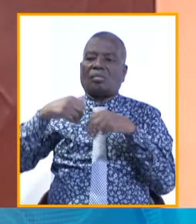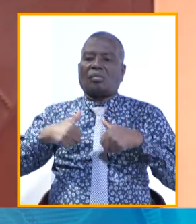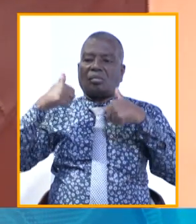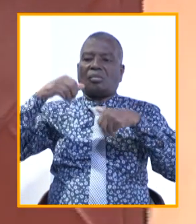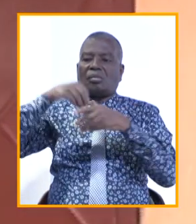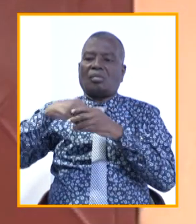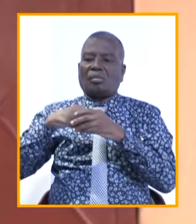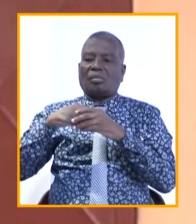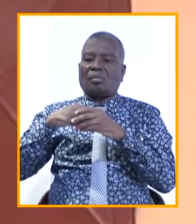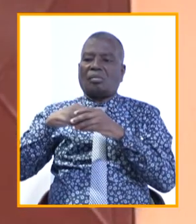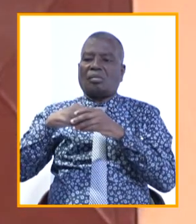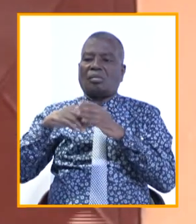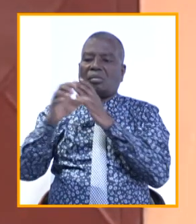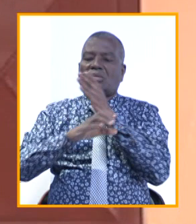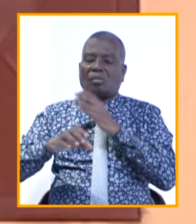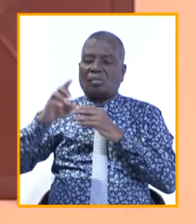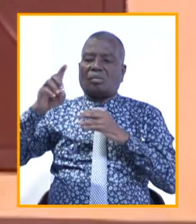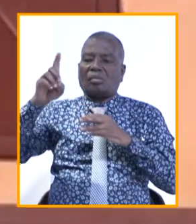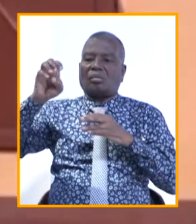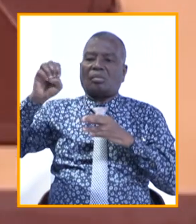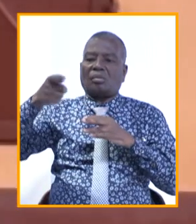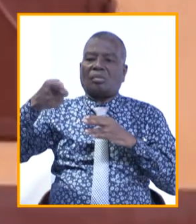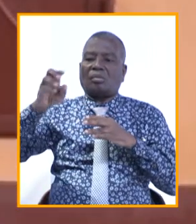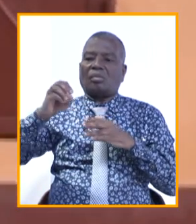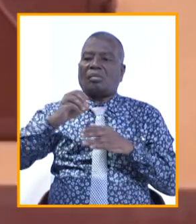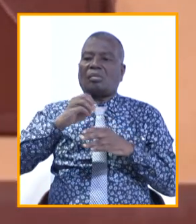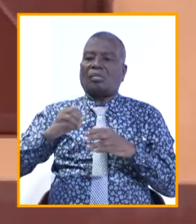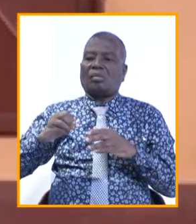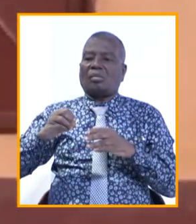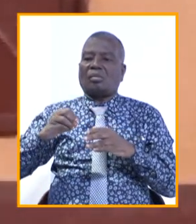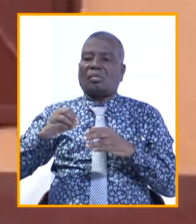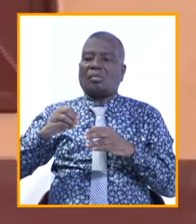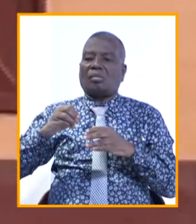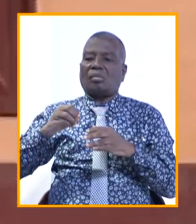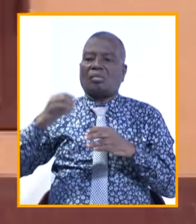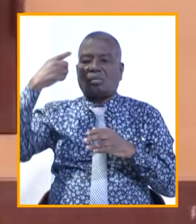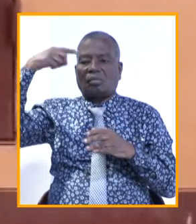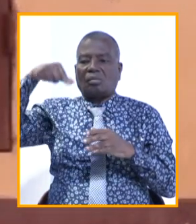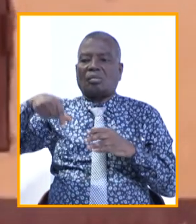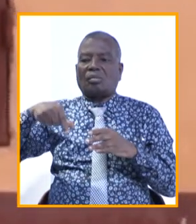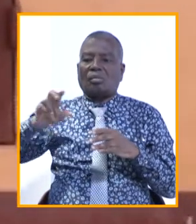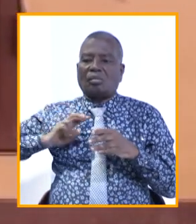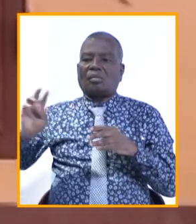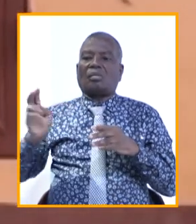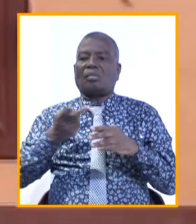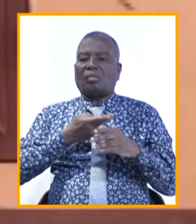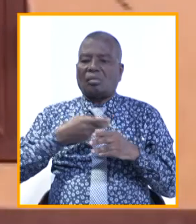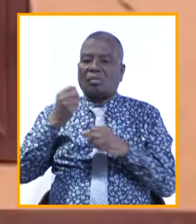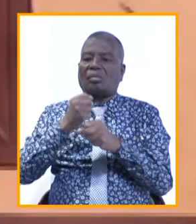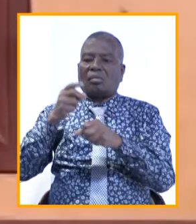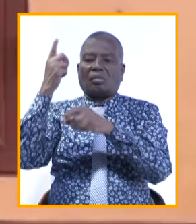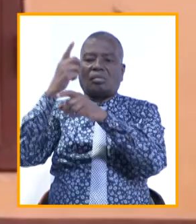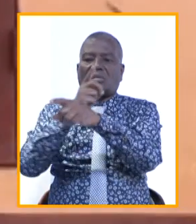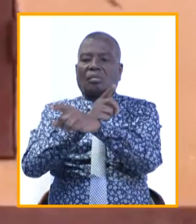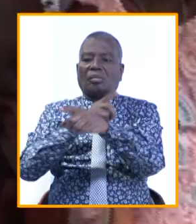Dieko fassent en même temps la promotion de beaucoup plus de cadres dans le canton pour que nous agissions pour le